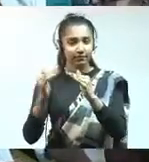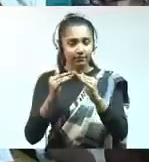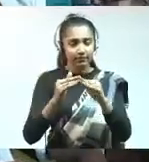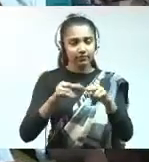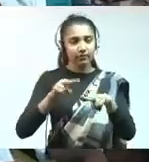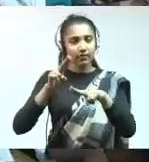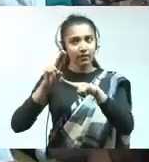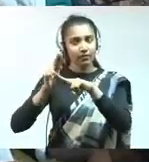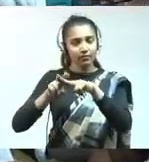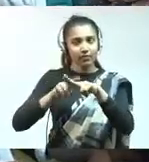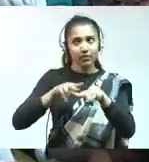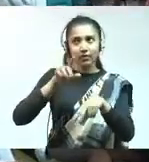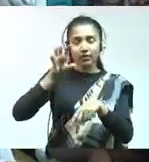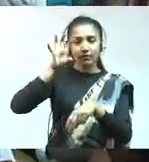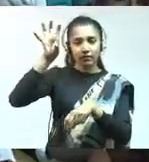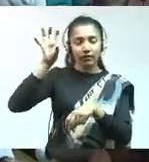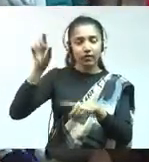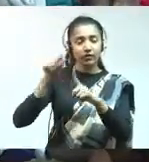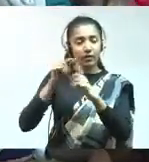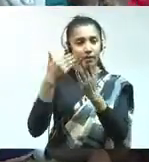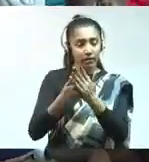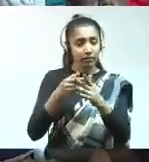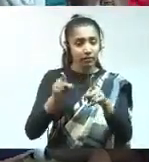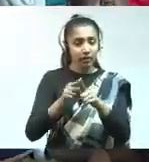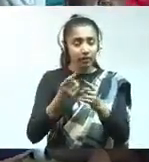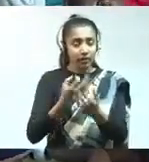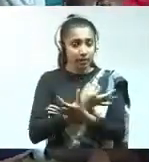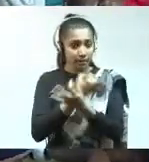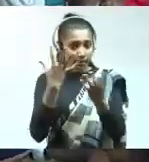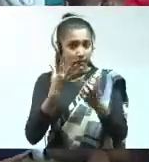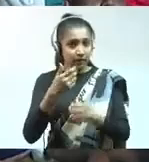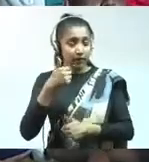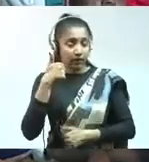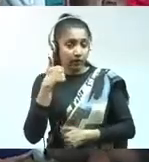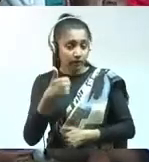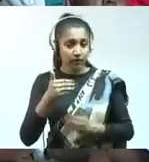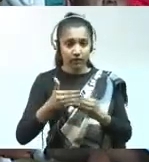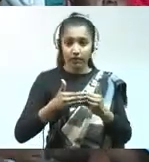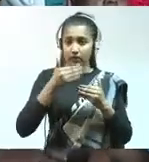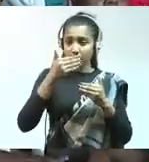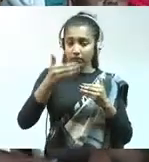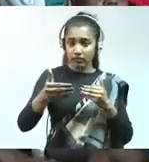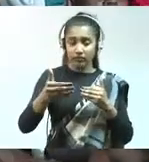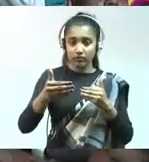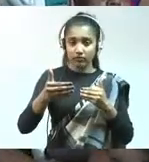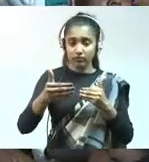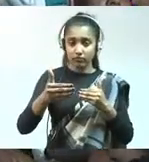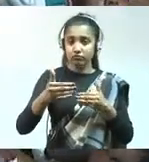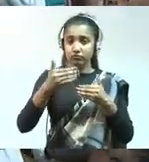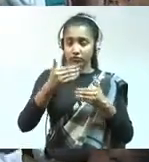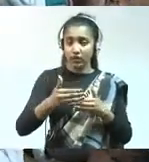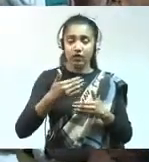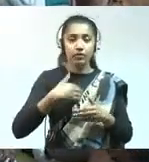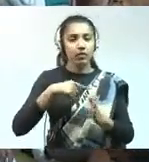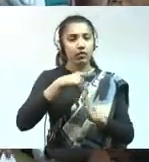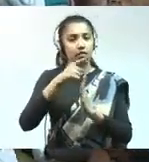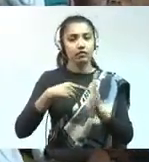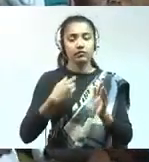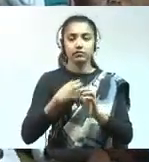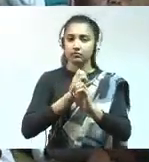ප්‍රතිපත්තිය පිළිබඳ පැහැදිලි මෙන්ම නවීන ඉදිරි දර්ශනයක් ඒ කාලය පුරා අප රට ඉදිරියේ තබා